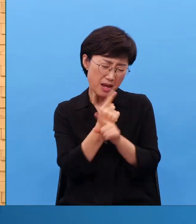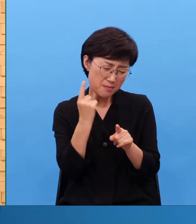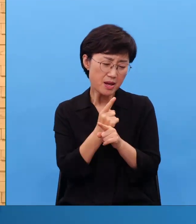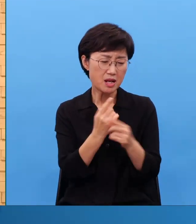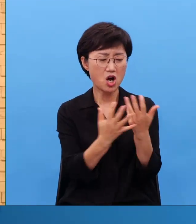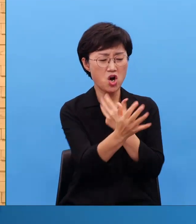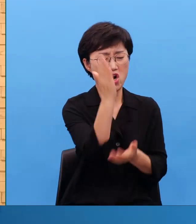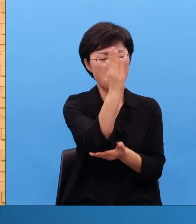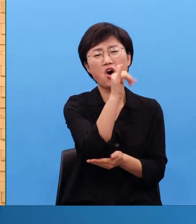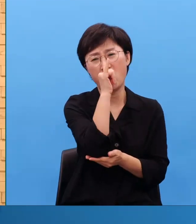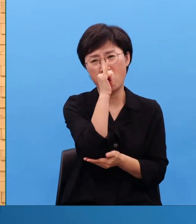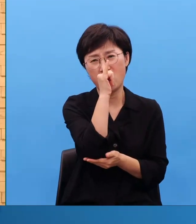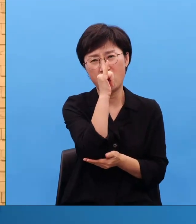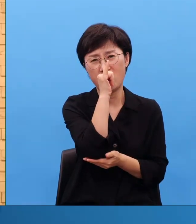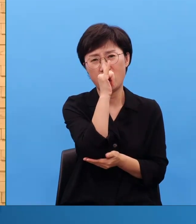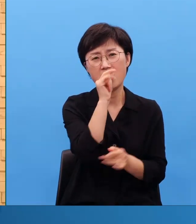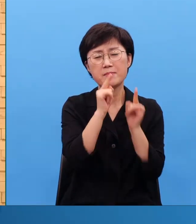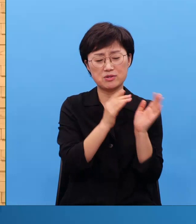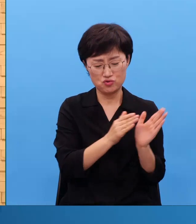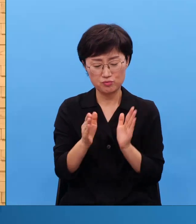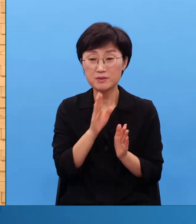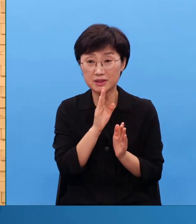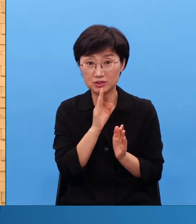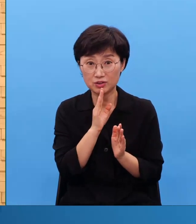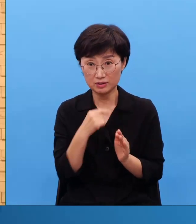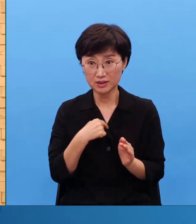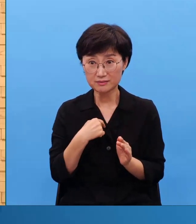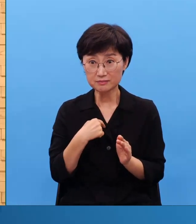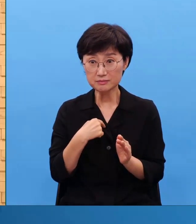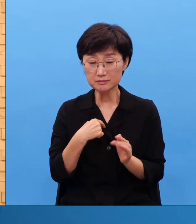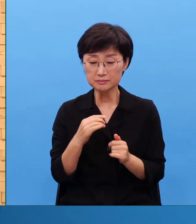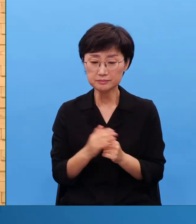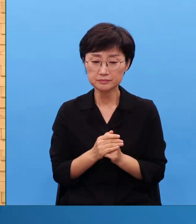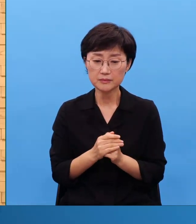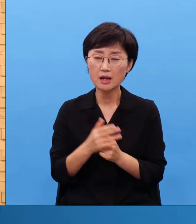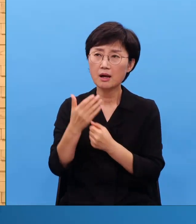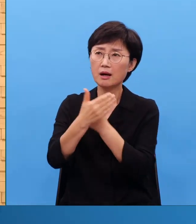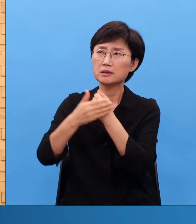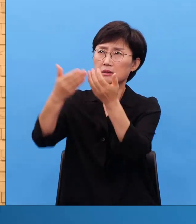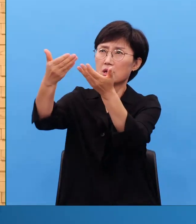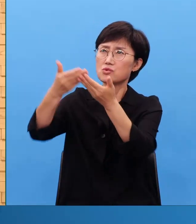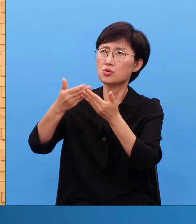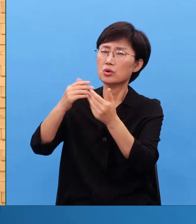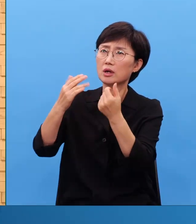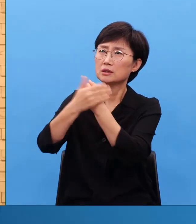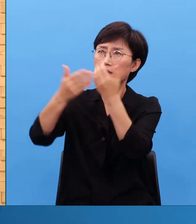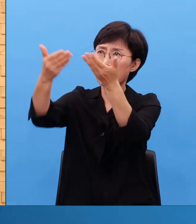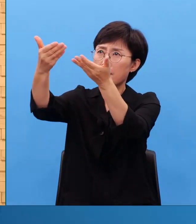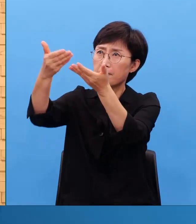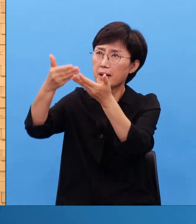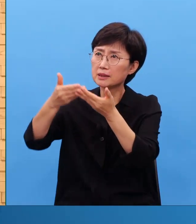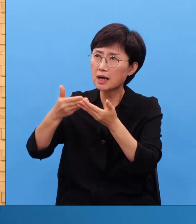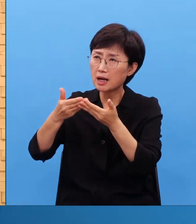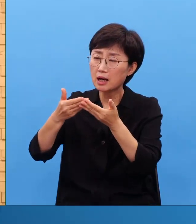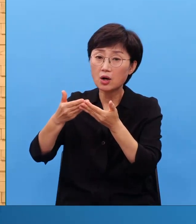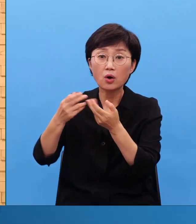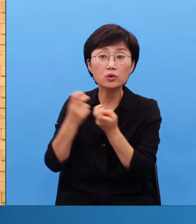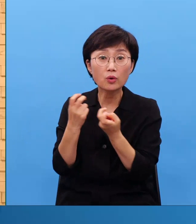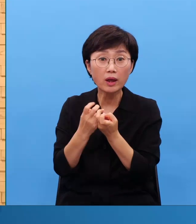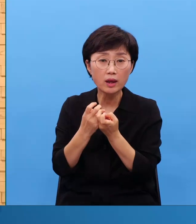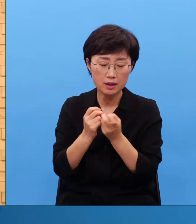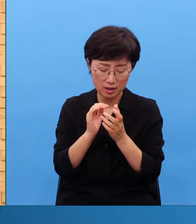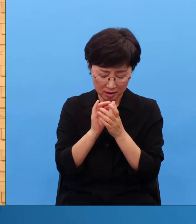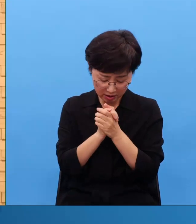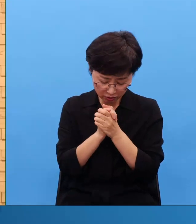that throughout the week, I have to prepare for messages. 하나님이 제가 깨달음이 되는 은혜를 주는 메시지를 기도 속에서 주시는 거예요. And God allows me